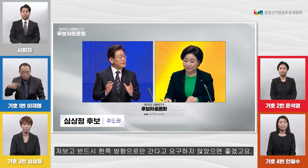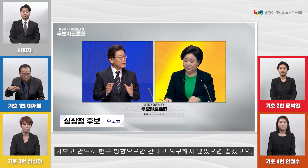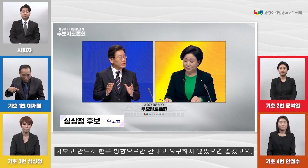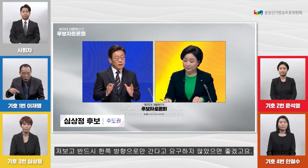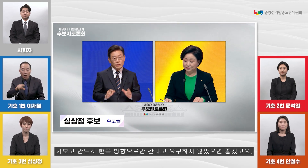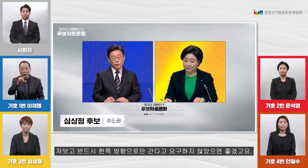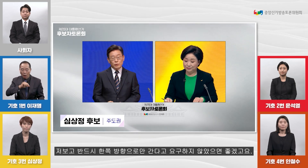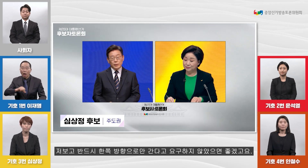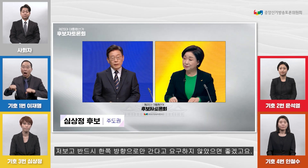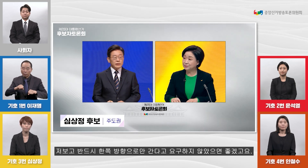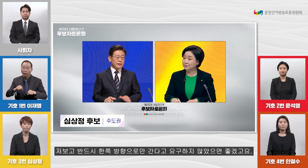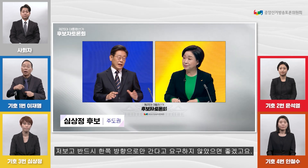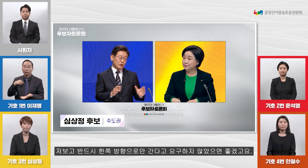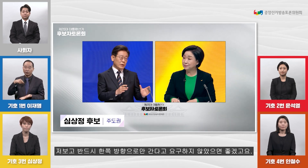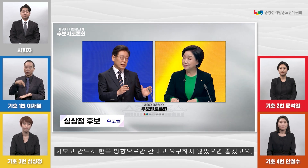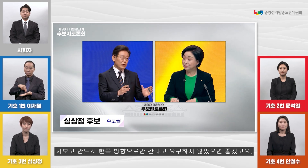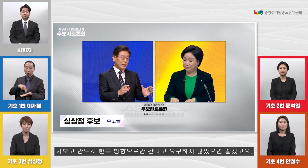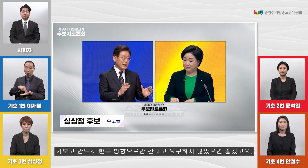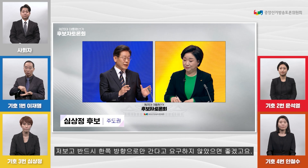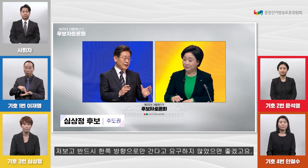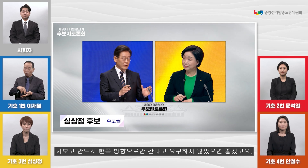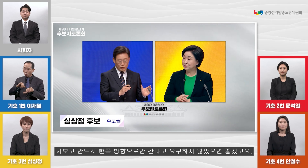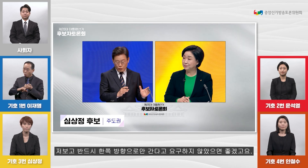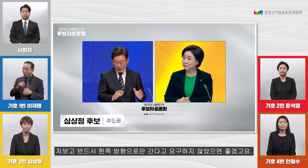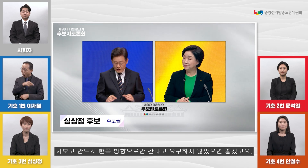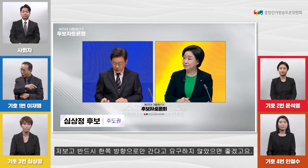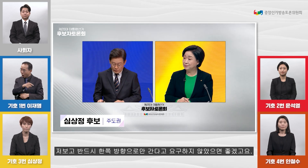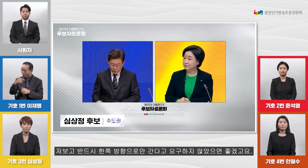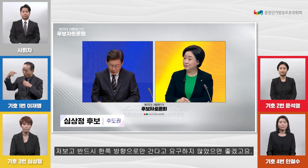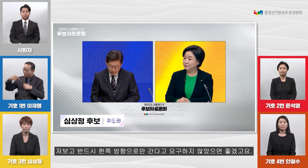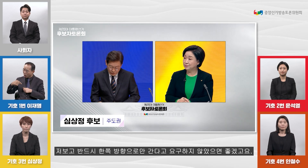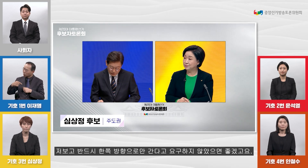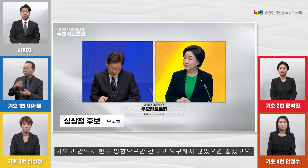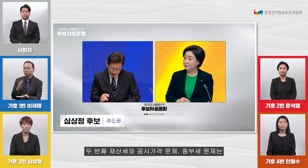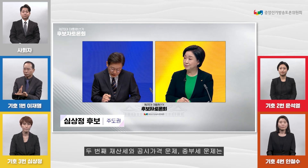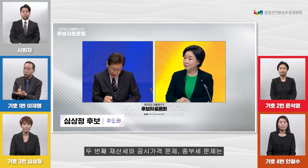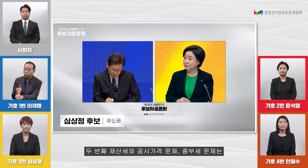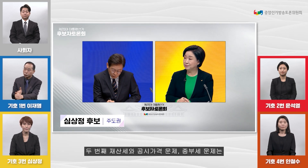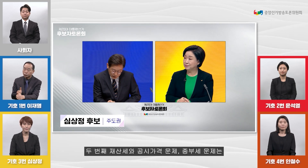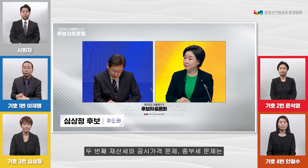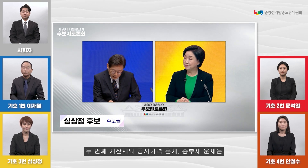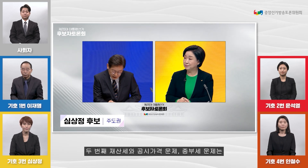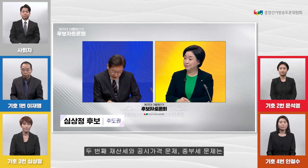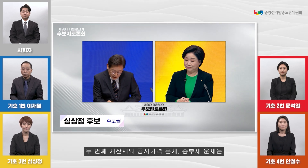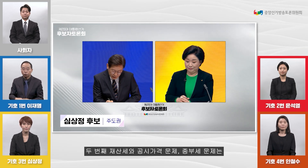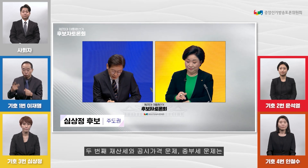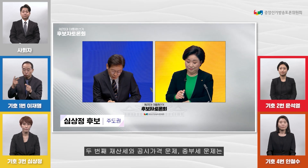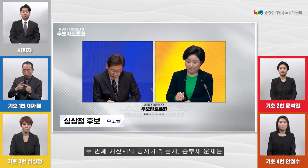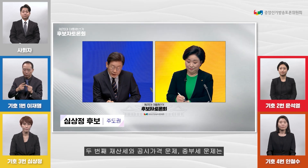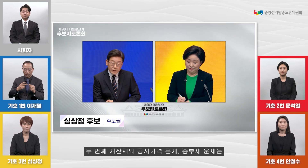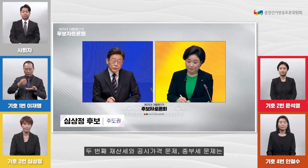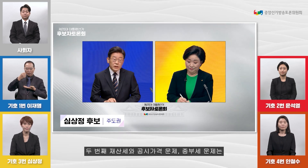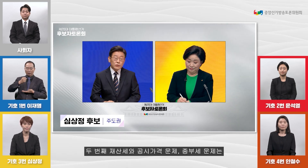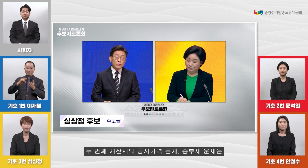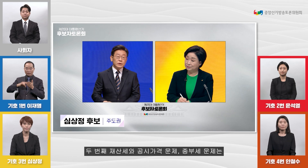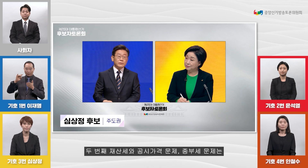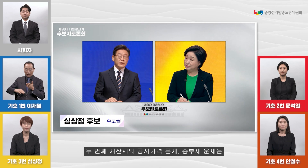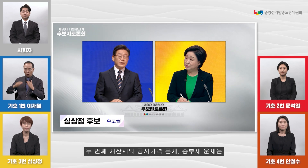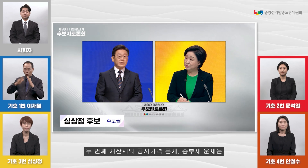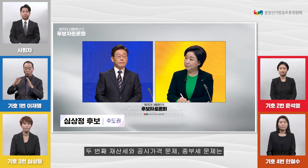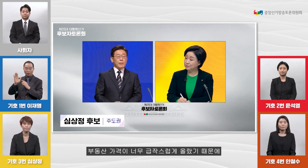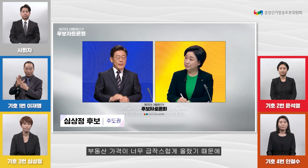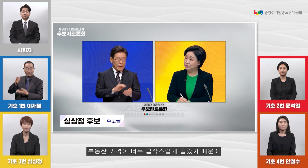한다라는 입장입니다. 저보고 반드시 한쪽 방향으로만 가라라고 요구하지 않았으면 좋겠고요. 두 번째, 재산세와 공시가격 문제,